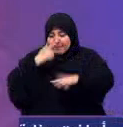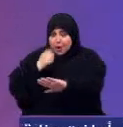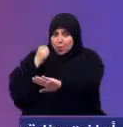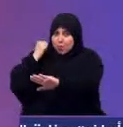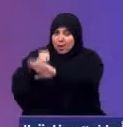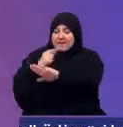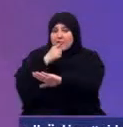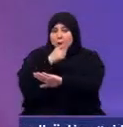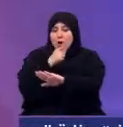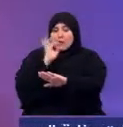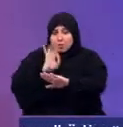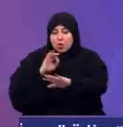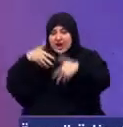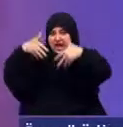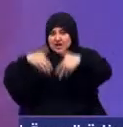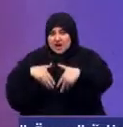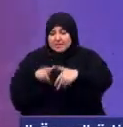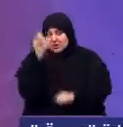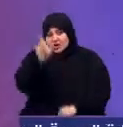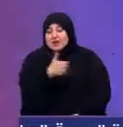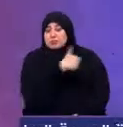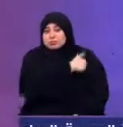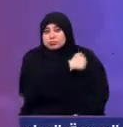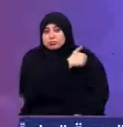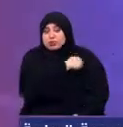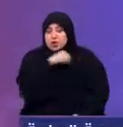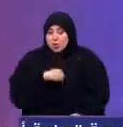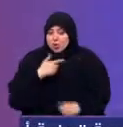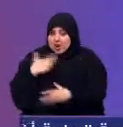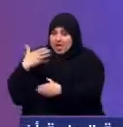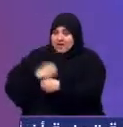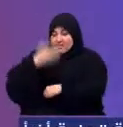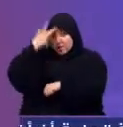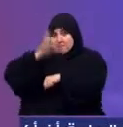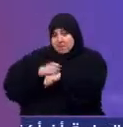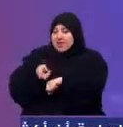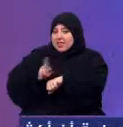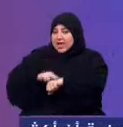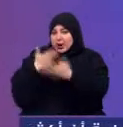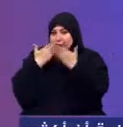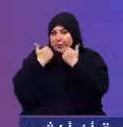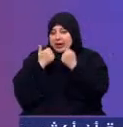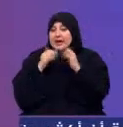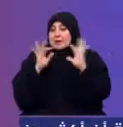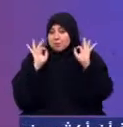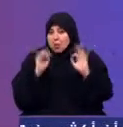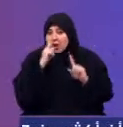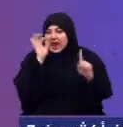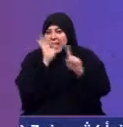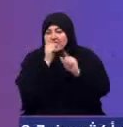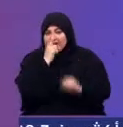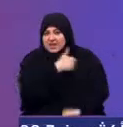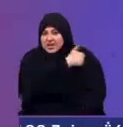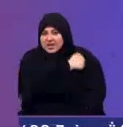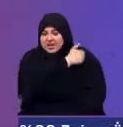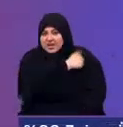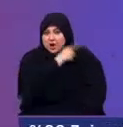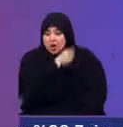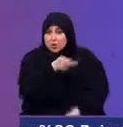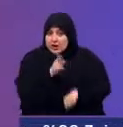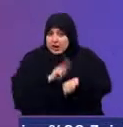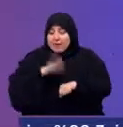فالأجسام الذين يتلقون التطعيم يتمتعون بالحماية من الإصابة بالمرض الذي يستهدفه اللقاح، وكذلك من